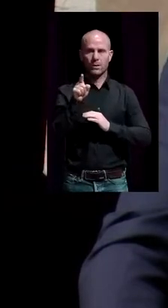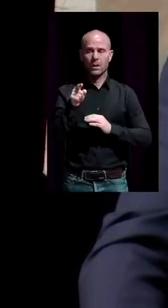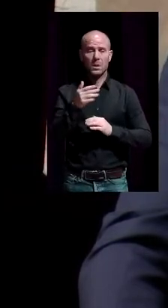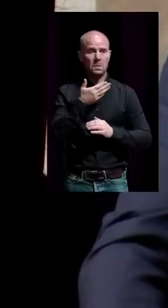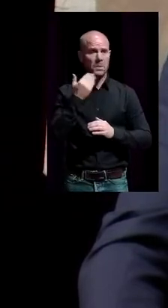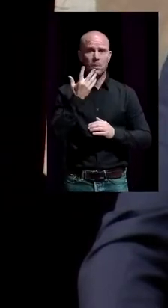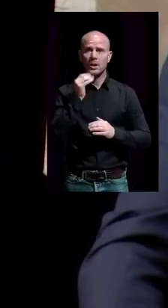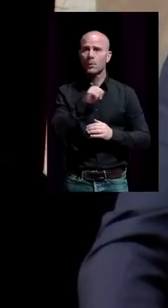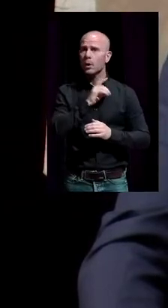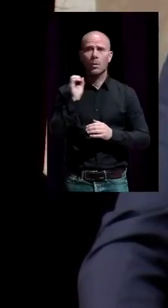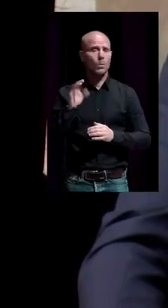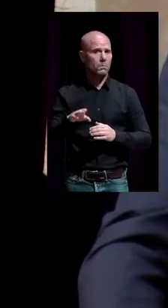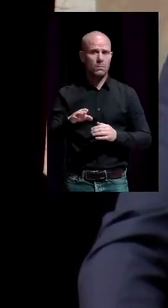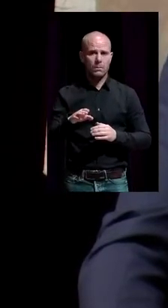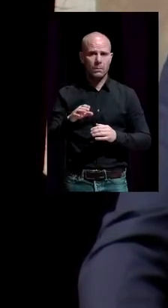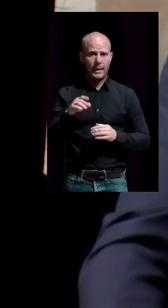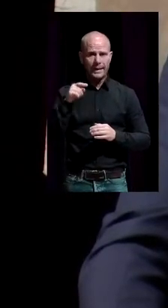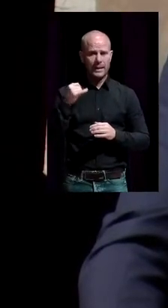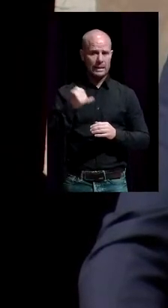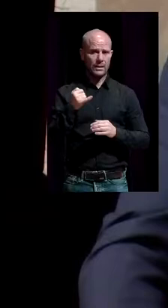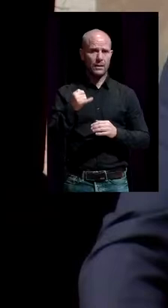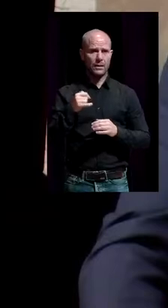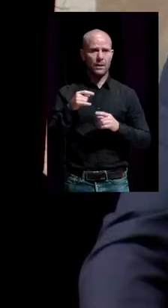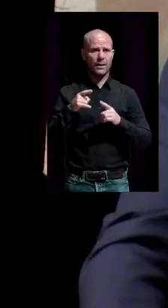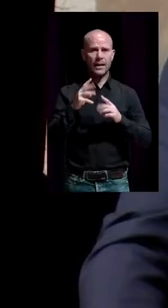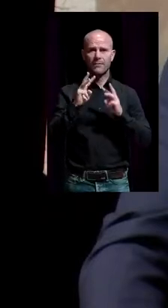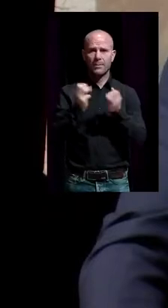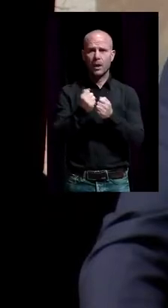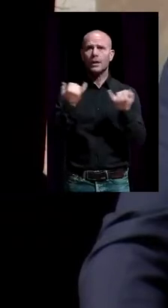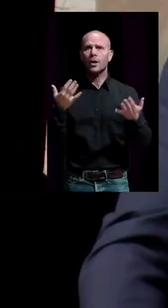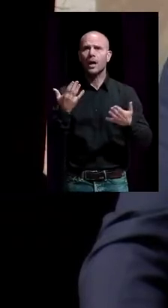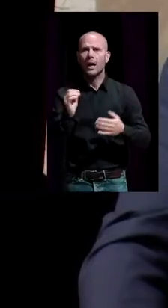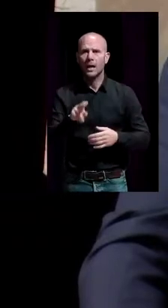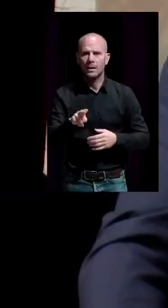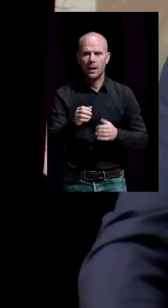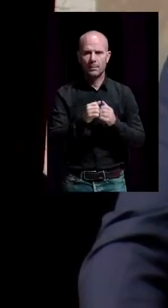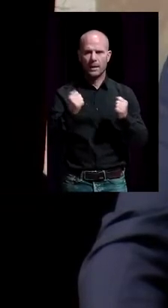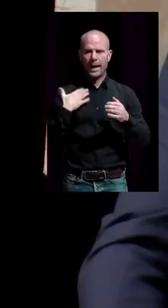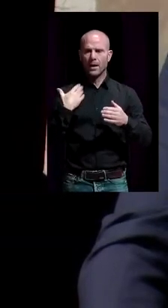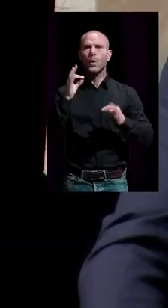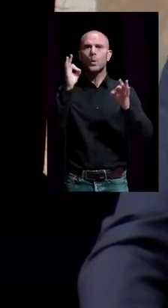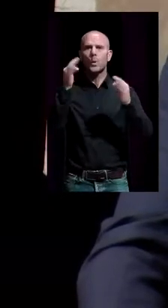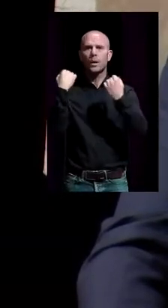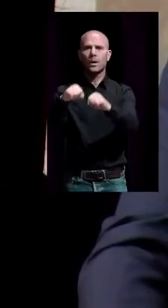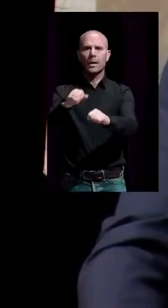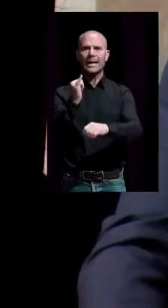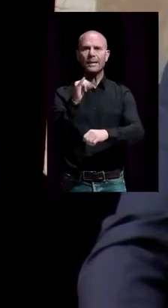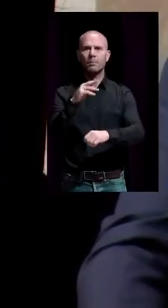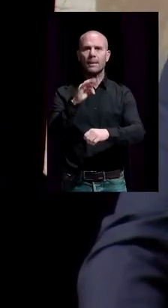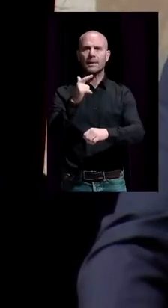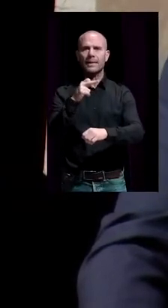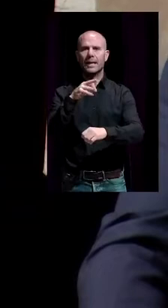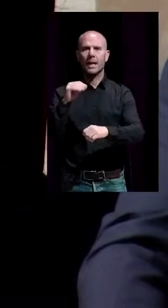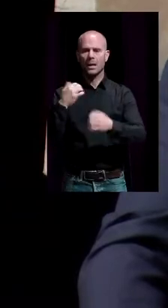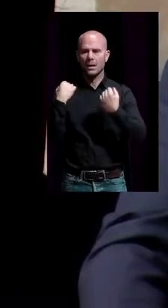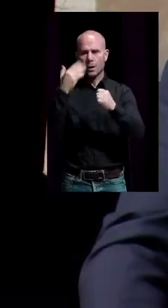nämnt i denna webbinariet så långt, och det är implementering. Vi måste